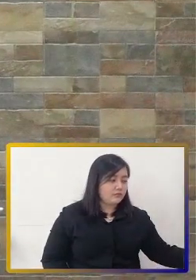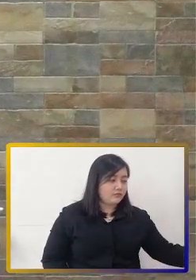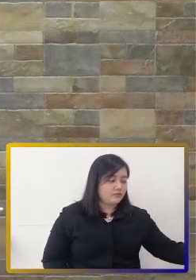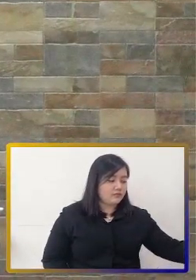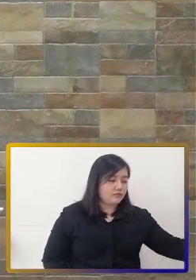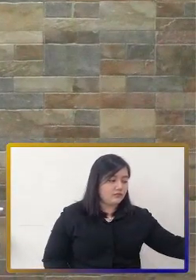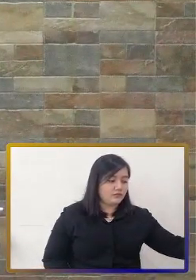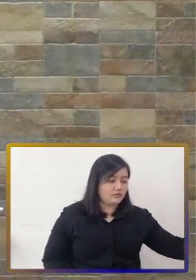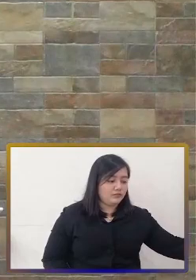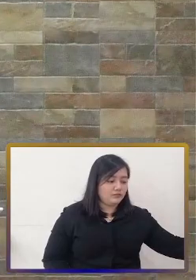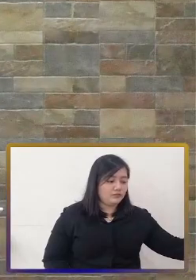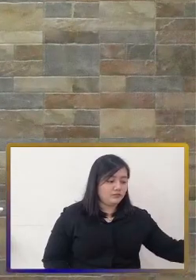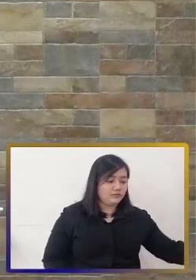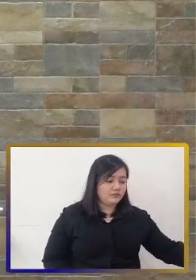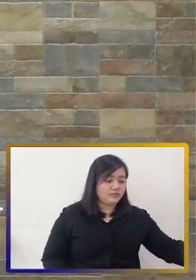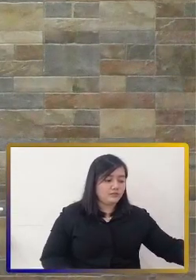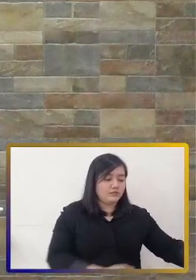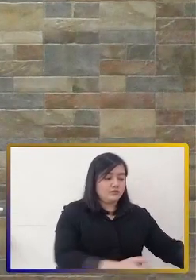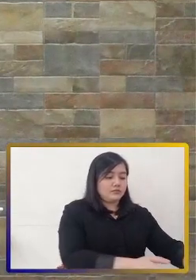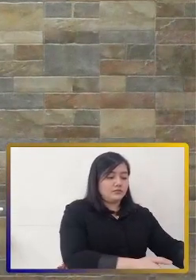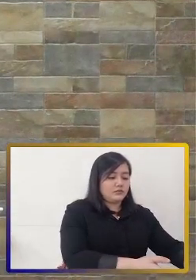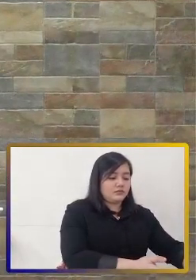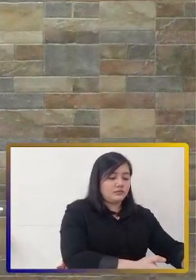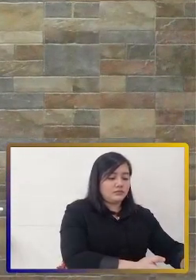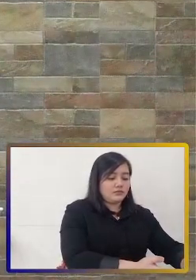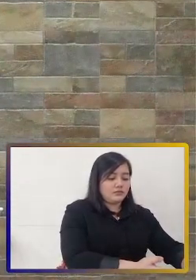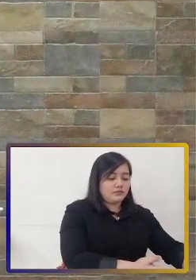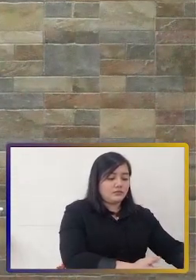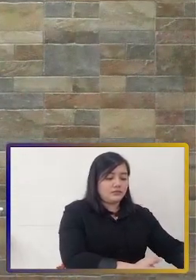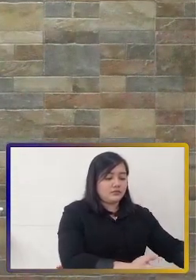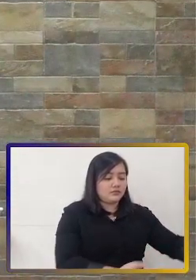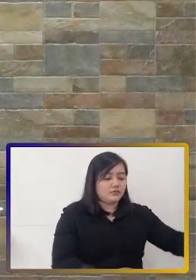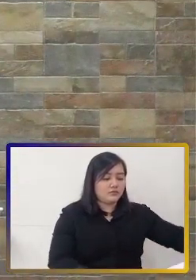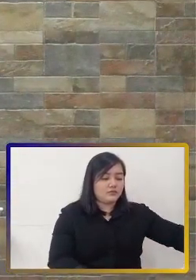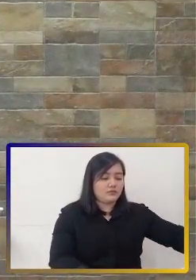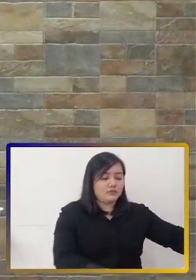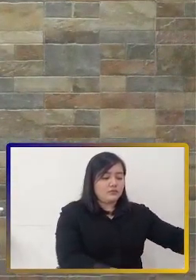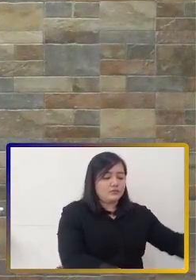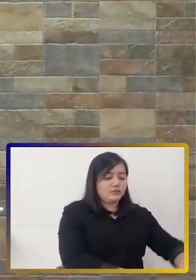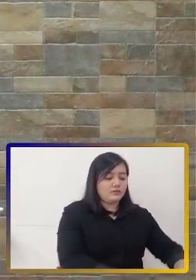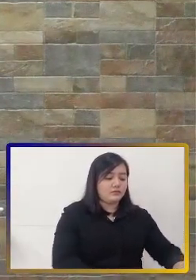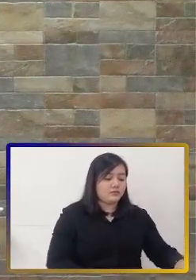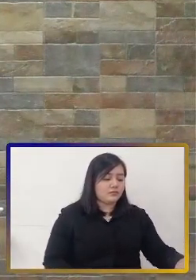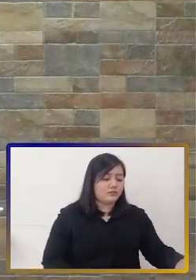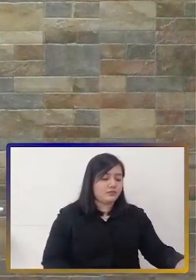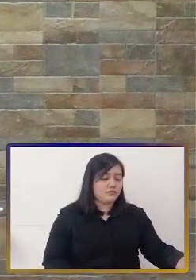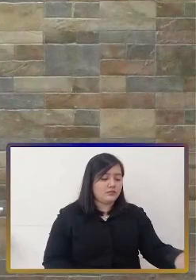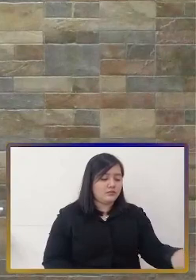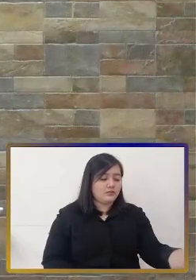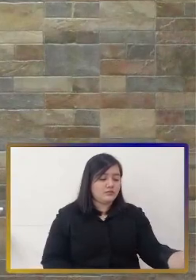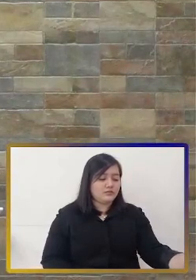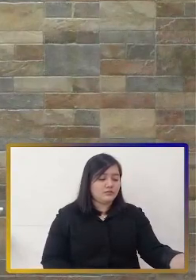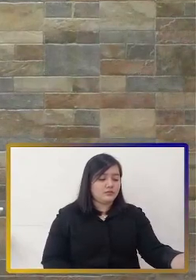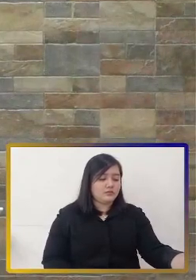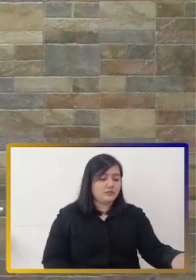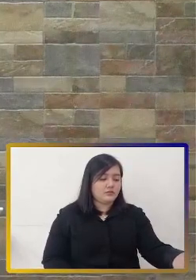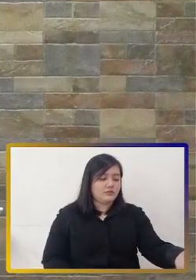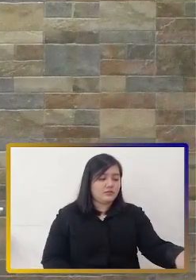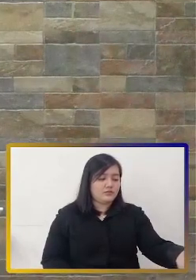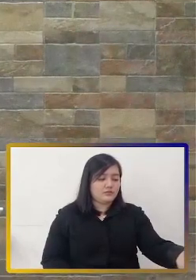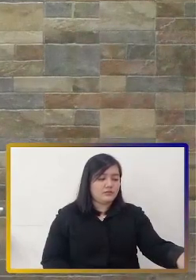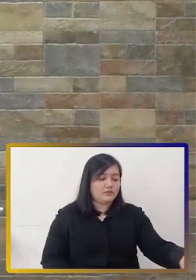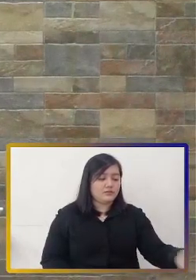All right, so like I said a while ago, mga kapatid, katulad po ng binanggit ko po sa inyo noong kanina, napaka-importante po